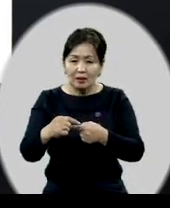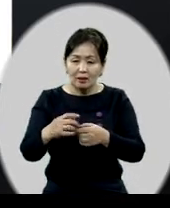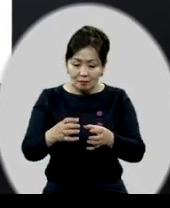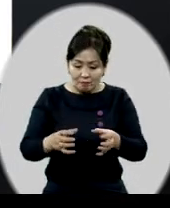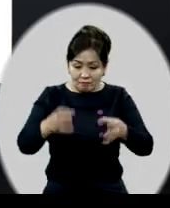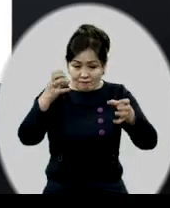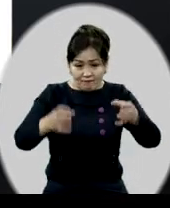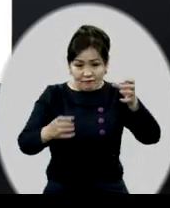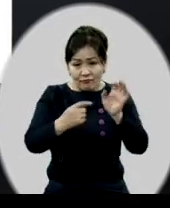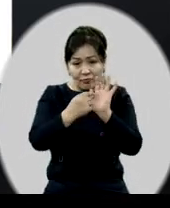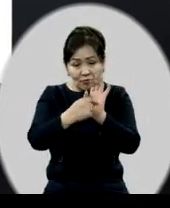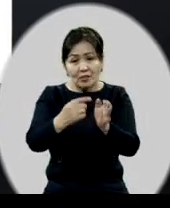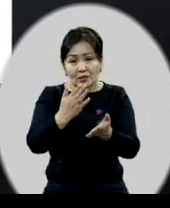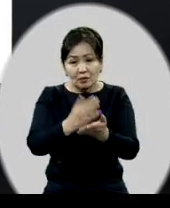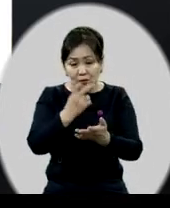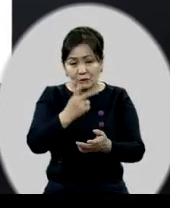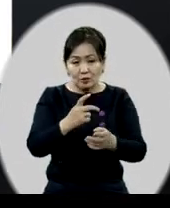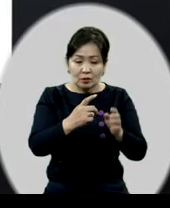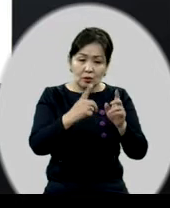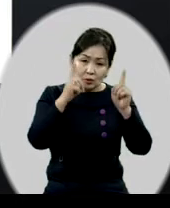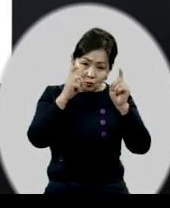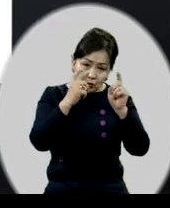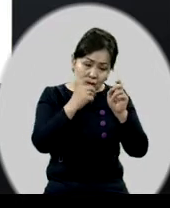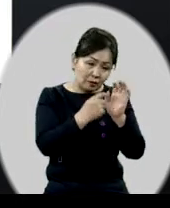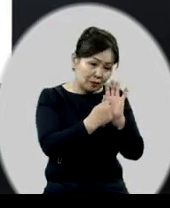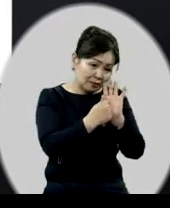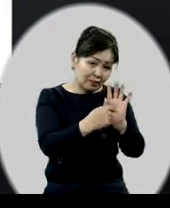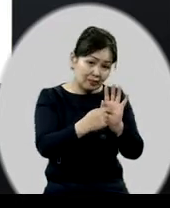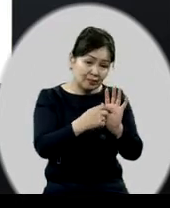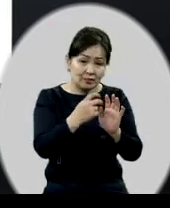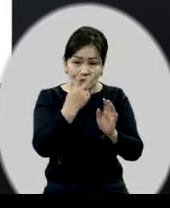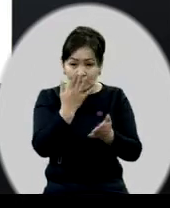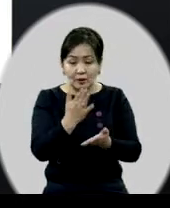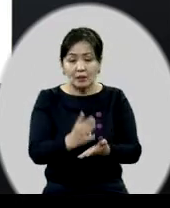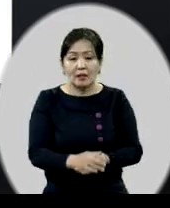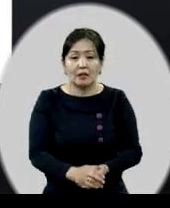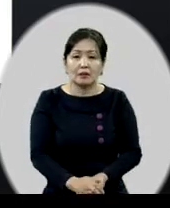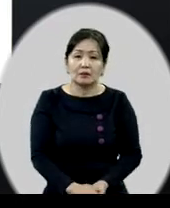дээр харуулсан. Түүнийгээ зурглал хийж мөн адил харууллаа.